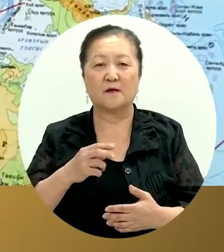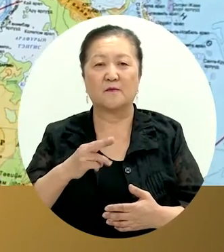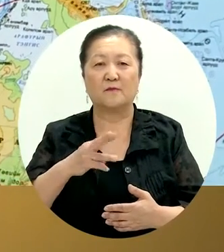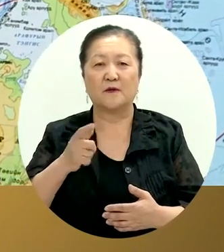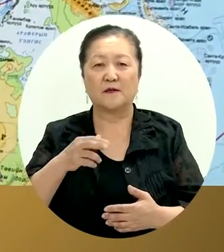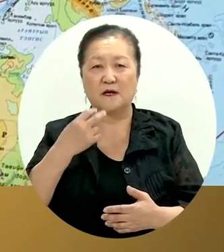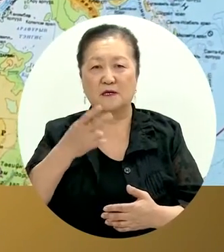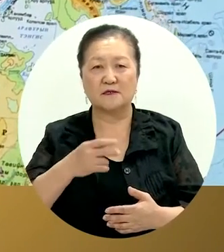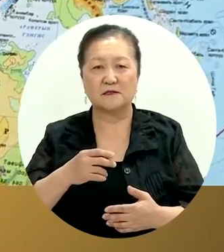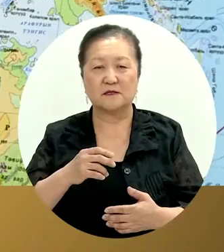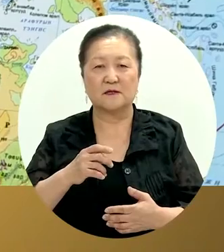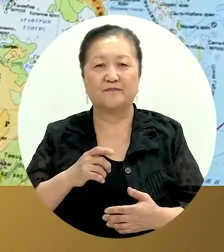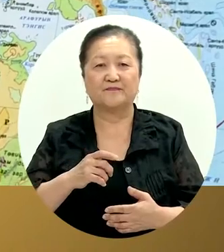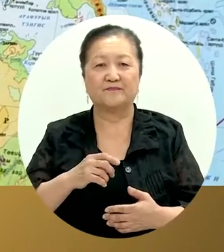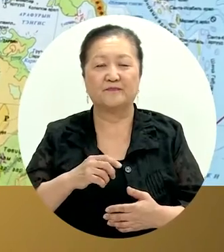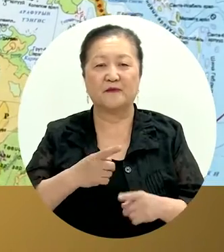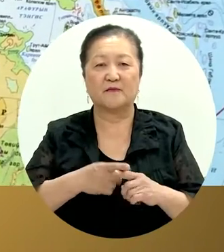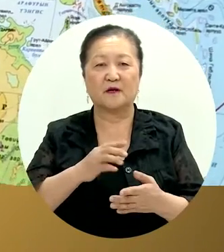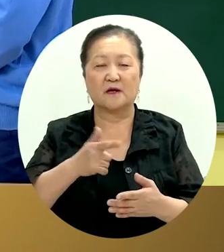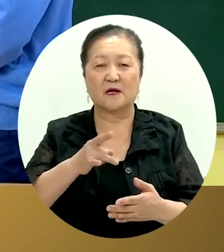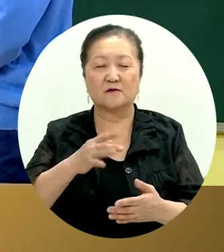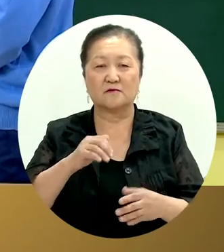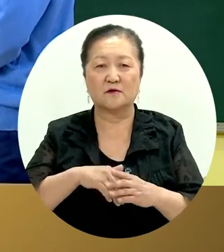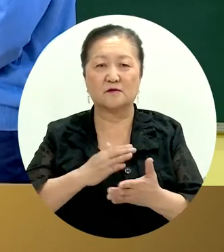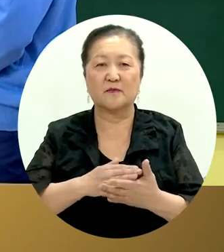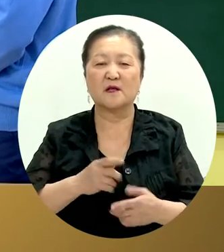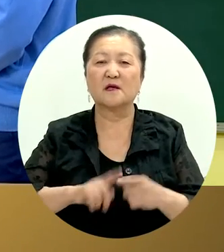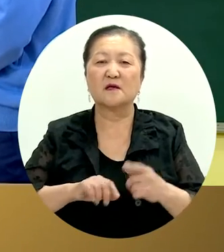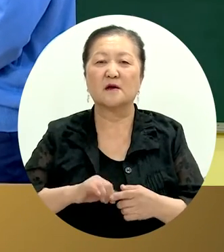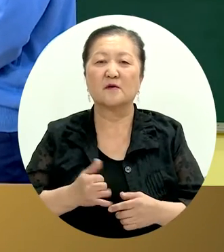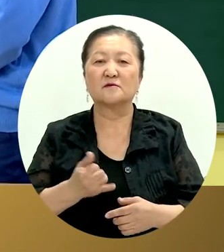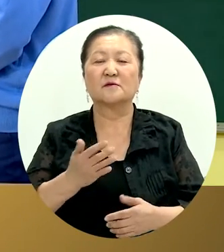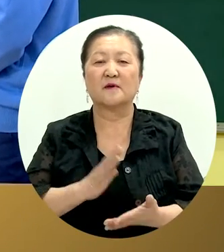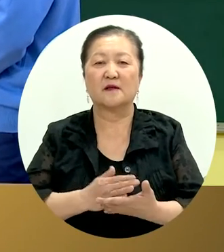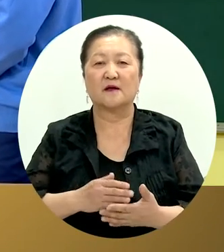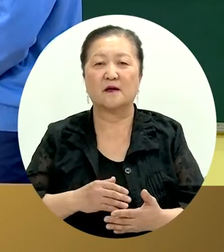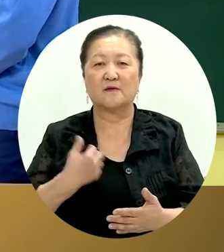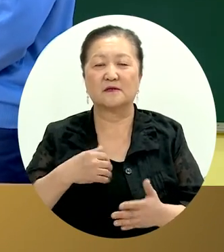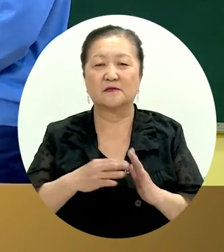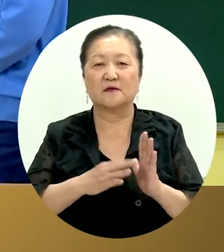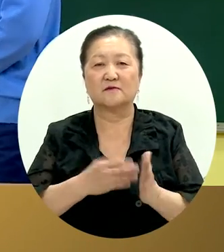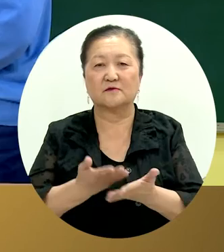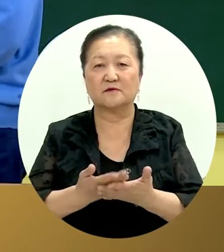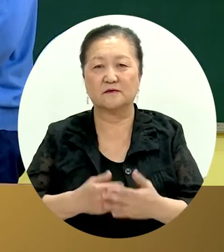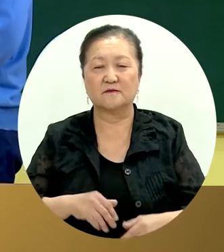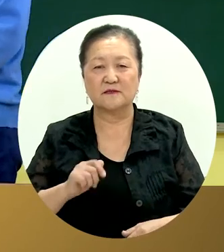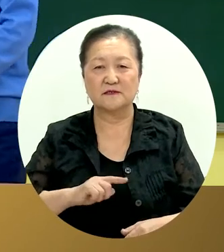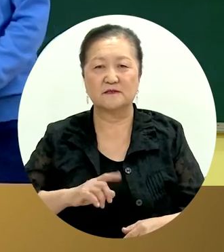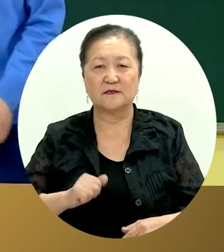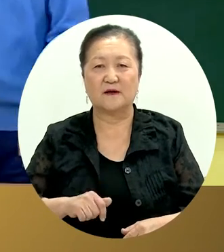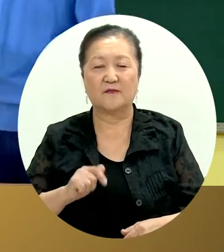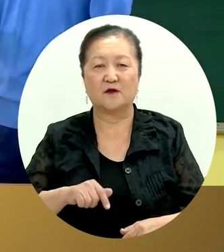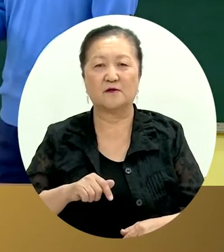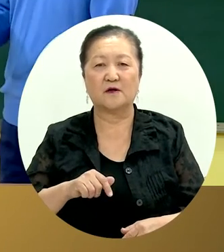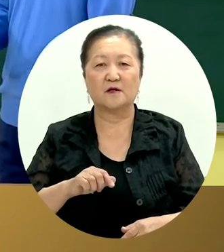градус руу орсон байна. Хав номныхаа утсанд орохоор болсон байгаа байхгүй юу? Ямар учир шалтгаан байна ахша та нэг тайлбарлаад өгөөч. Аа за тэгэлгүй яах вэ? За